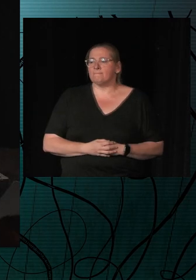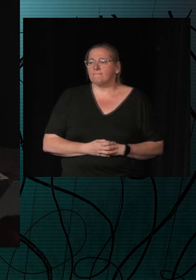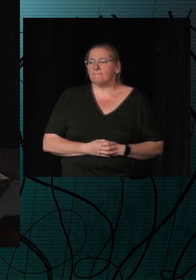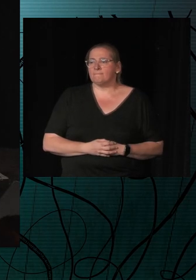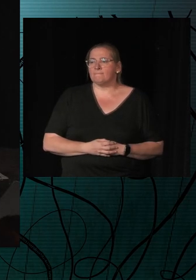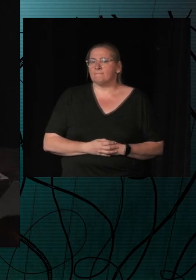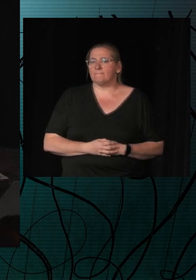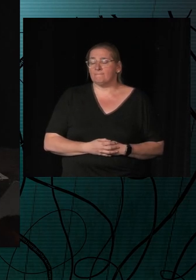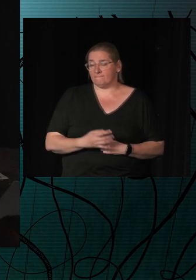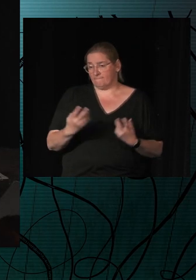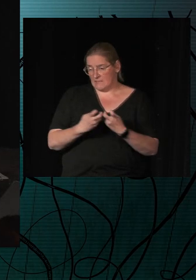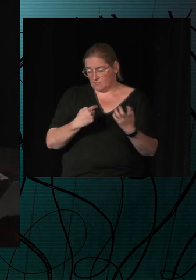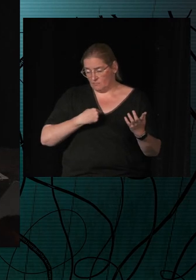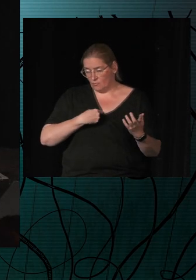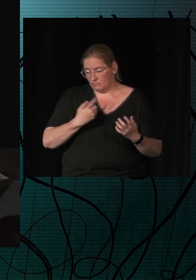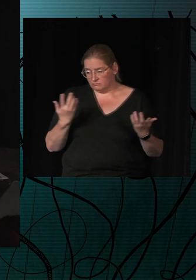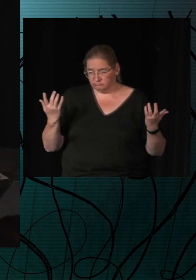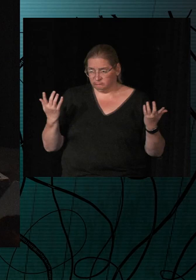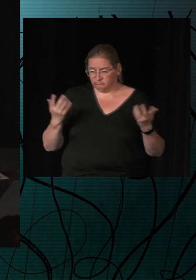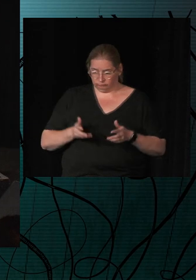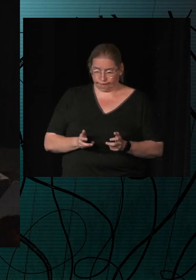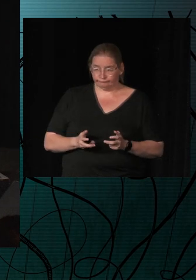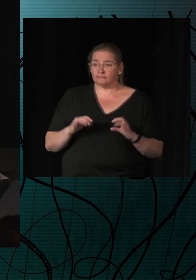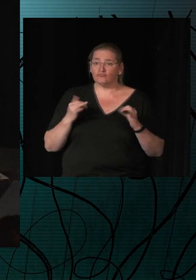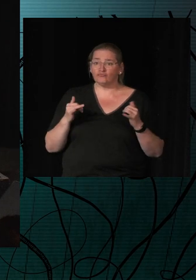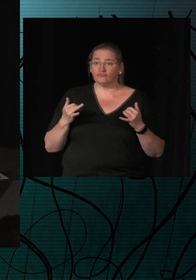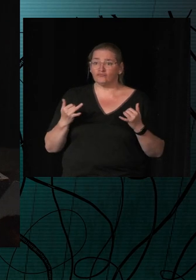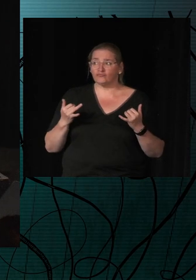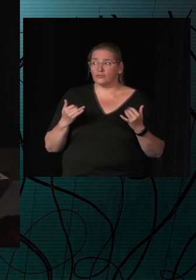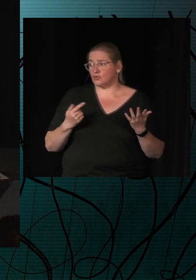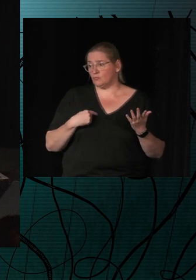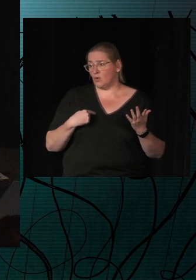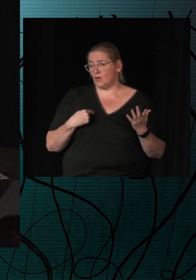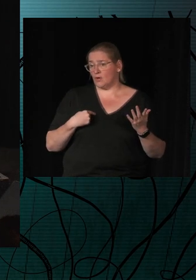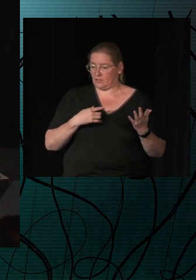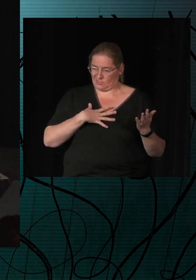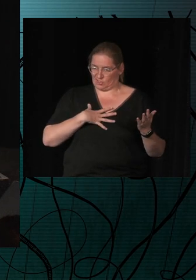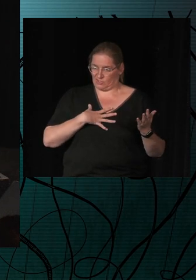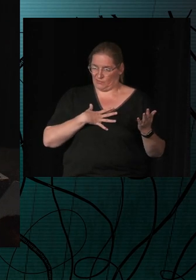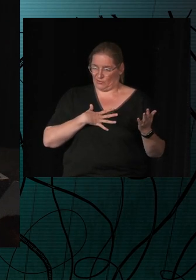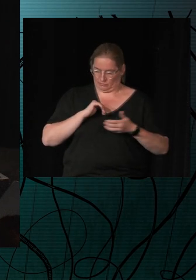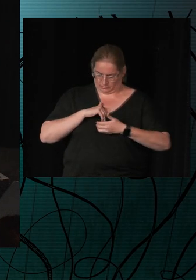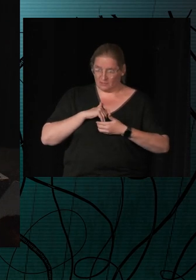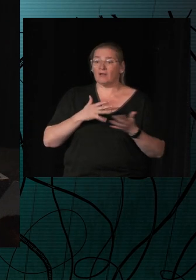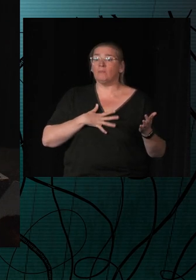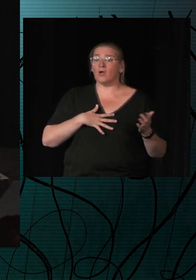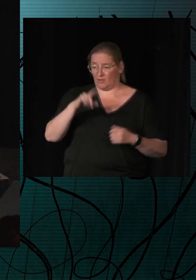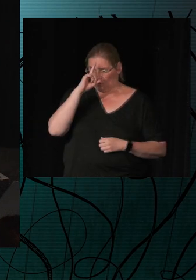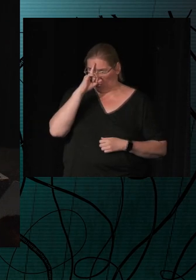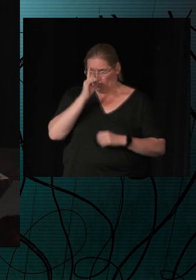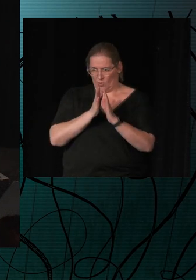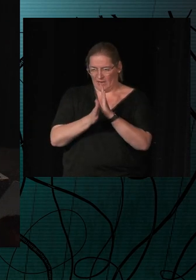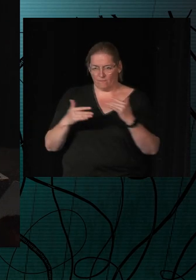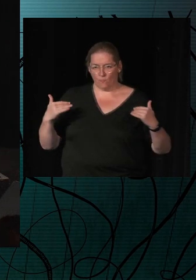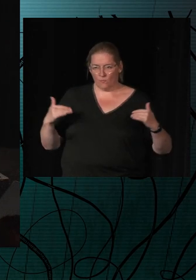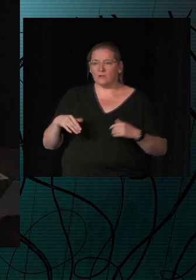que moi par exemple c'est des jeux que j'ai beaucoup de que j'ai de la peur ma peur véritable vient dans le fait de les faire en live